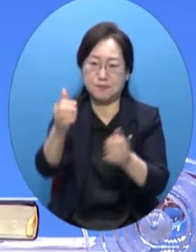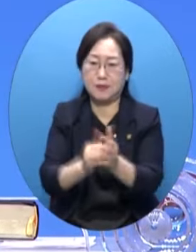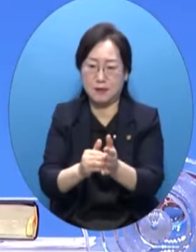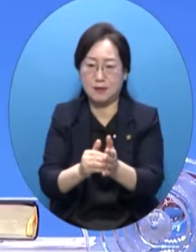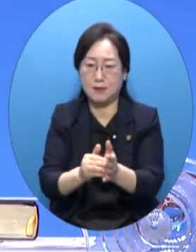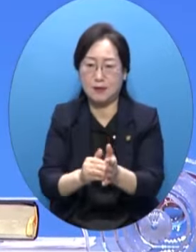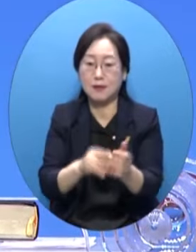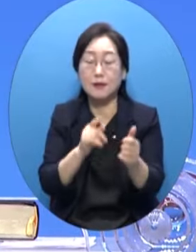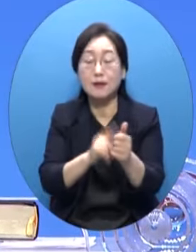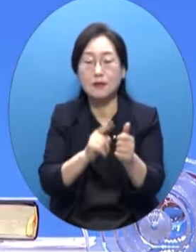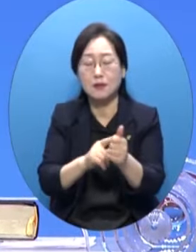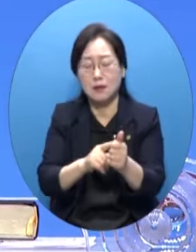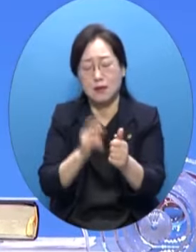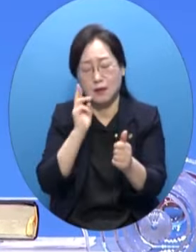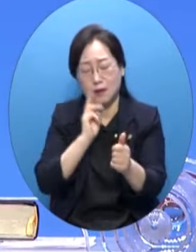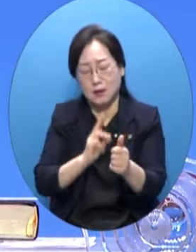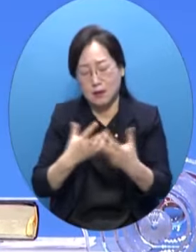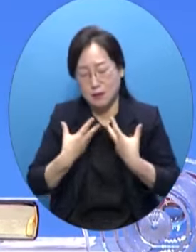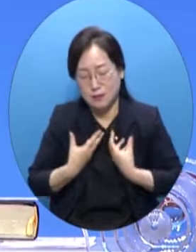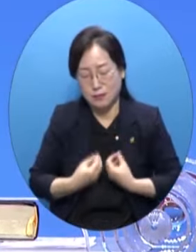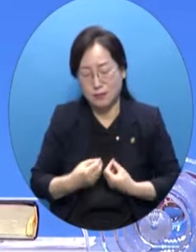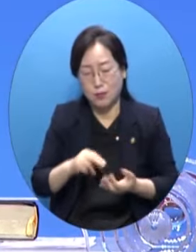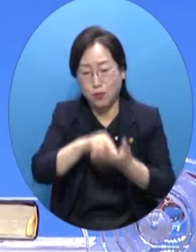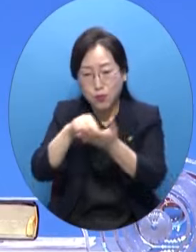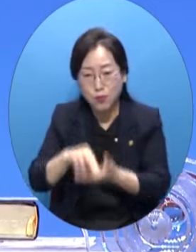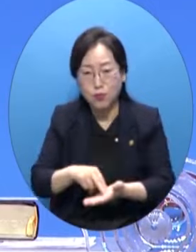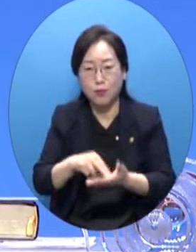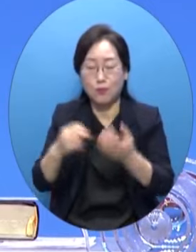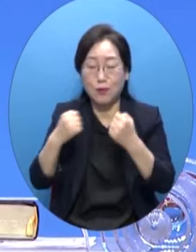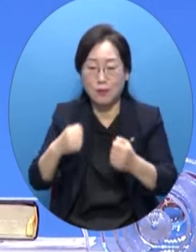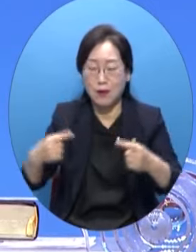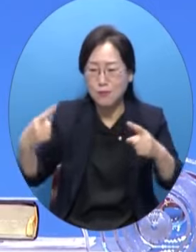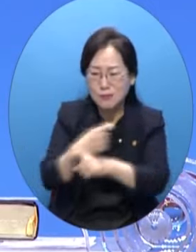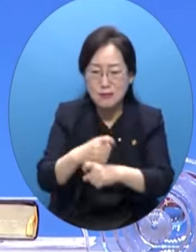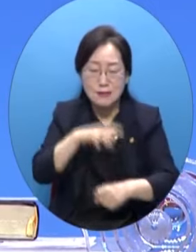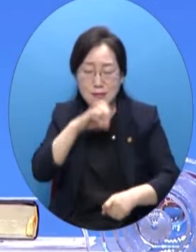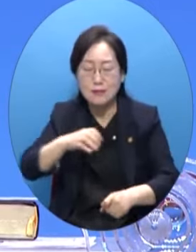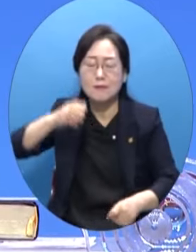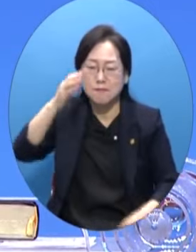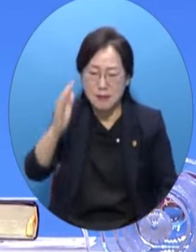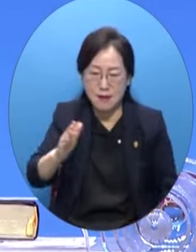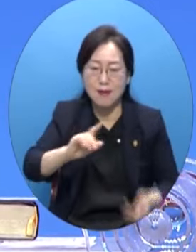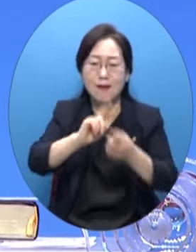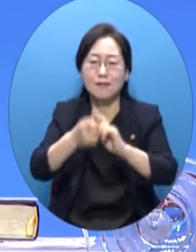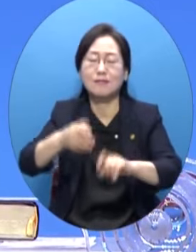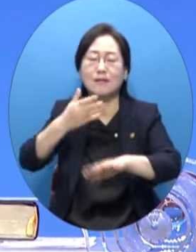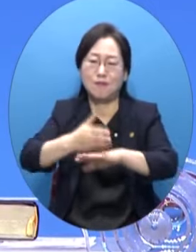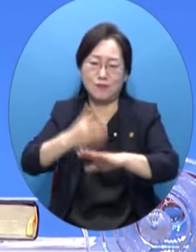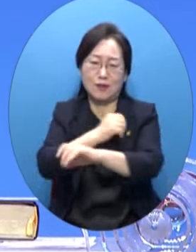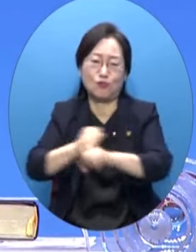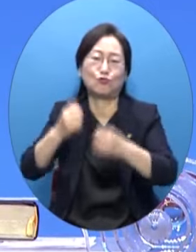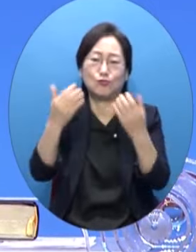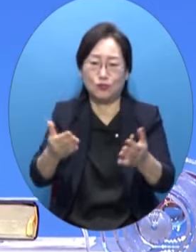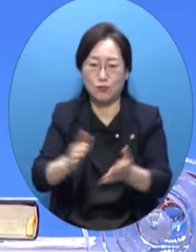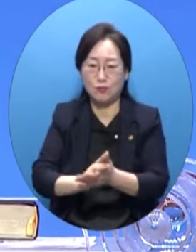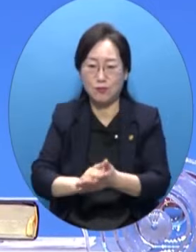극한 절망과 고통 속에서도 원망과 복수 대신에 감사와 용서를 택했고 그는 잠언서